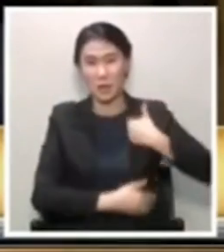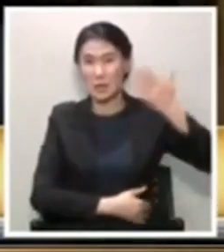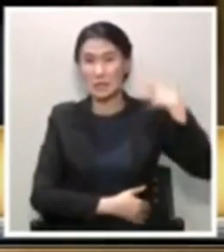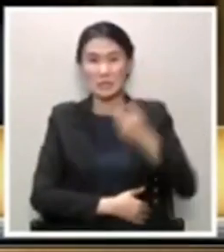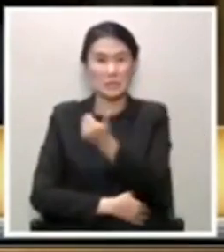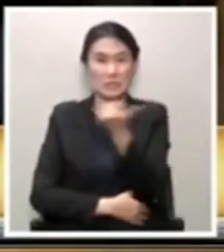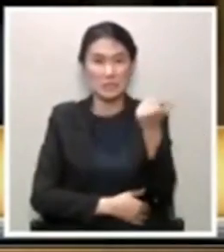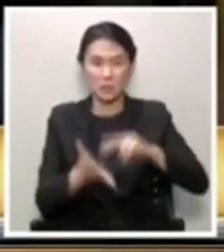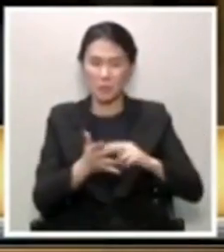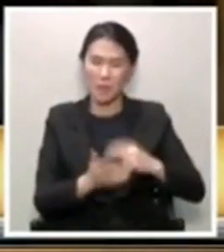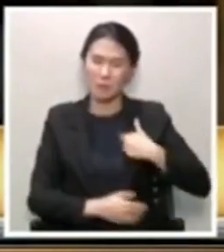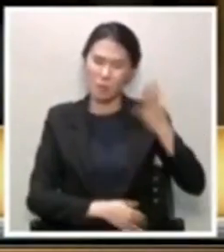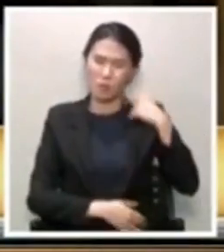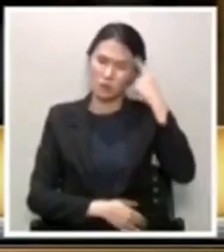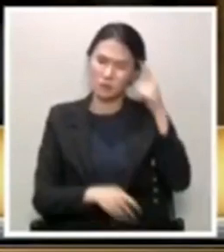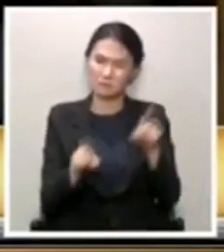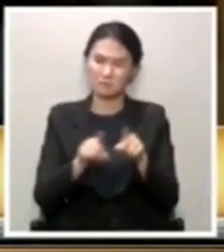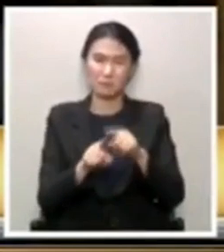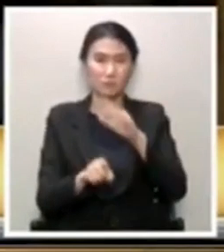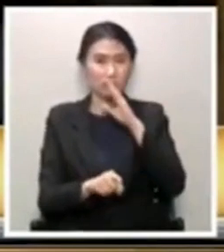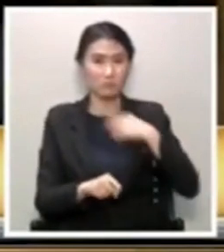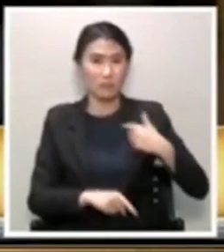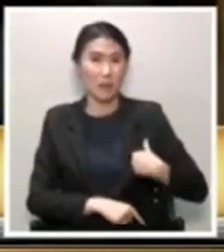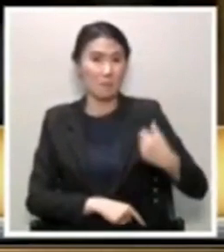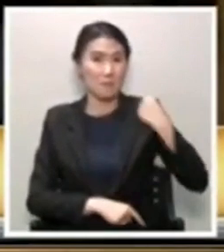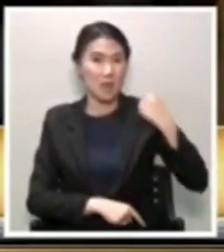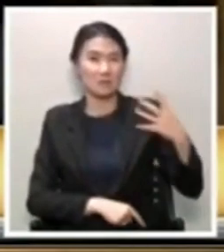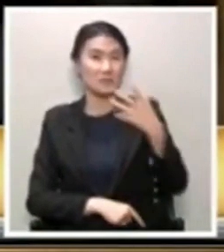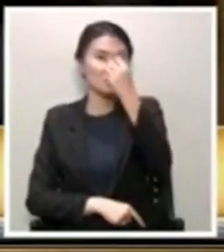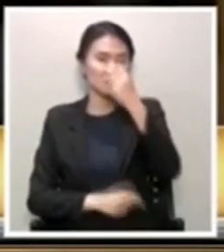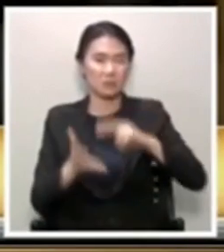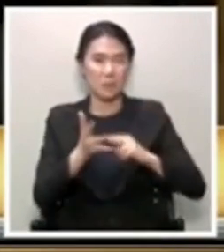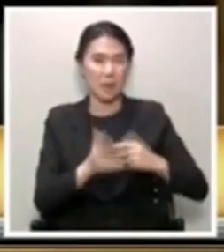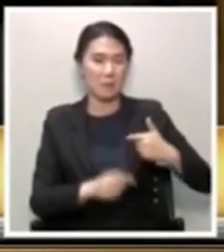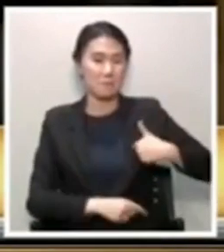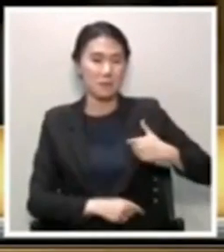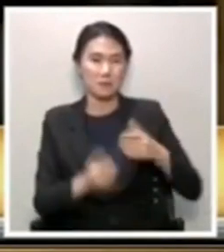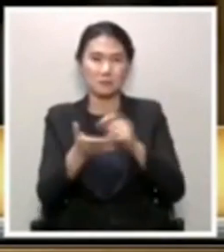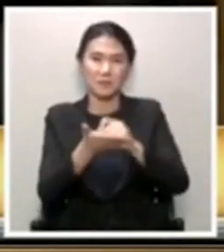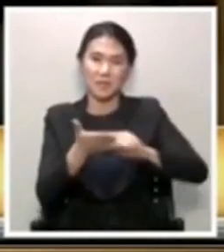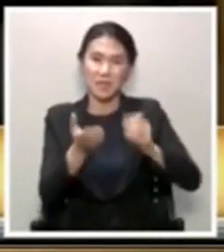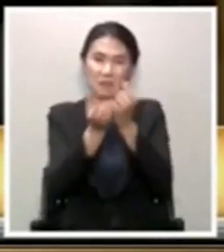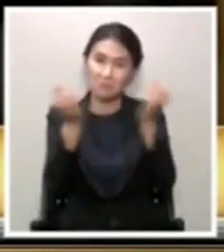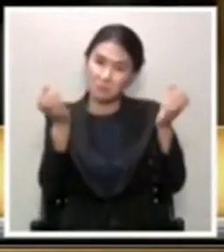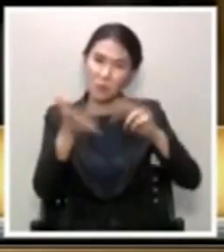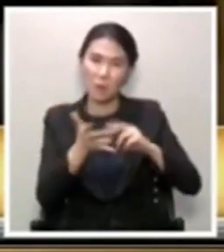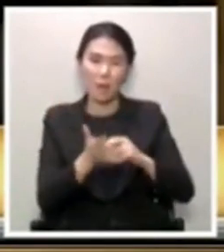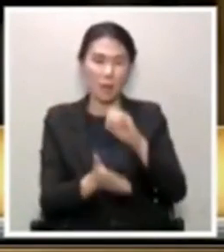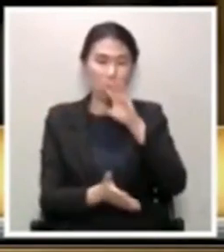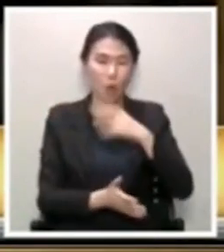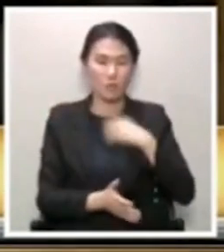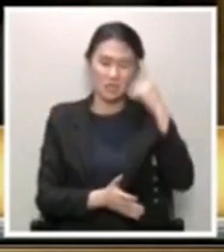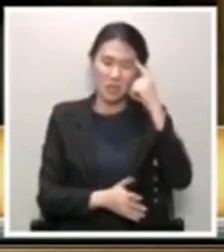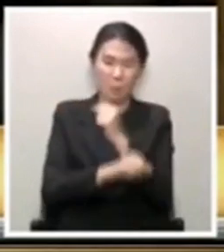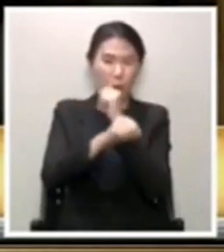ขาก็เคยคิดอย่างนี้เหมือนกันครับว่าไหนๆยึดอำนาจมาได้แล้วมีอำนาจแล้วก็เขียนรัฐธรรมนูญเขียนเสร็จก็กลัวคนมารื้อทิ้งกลัวคนมา